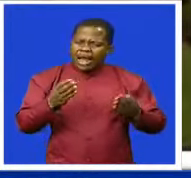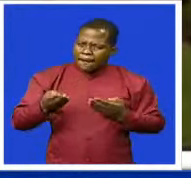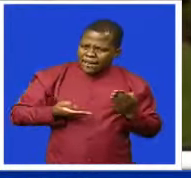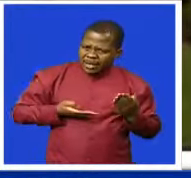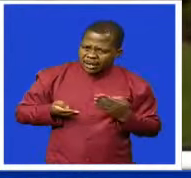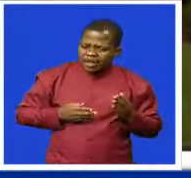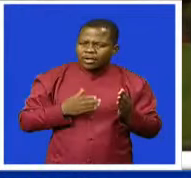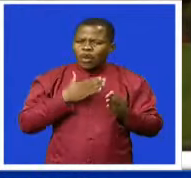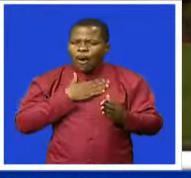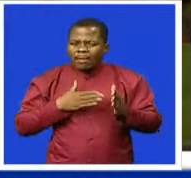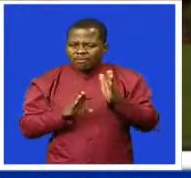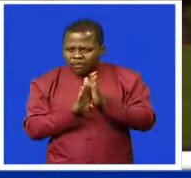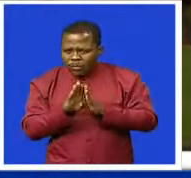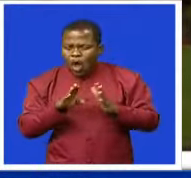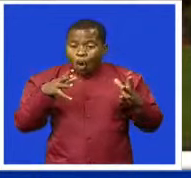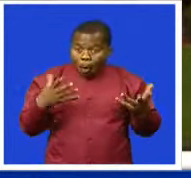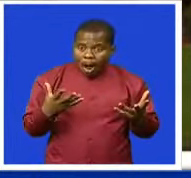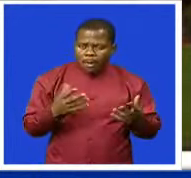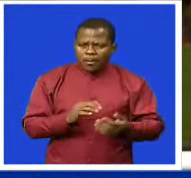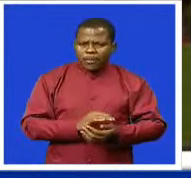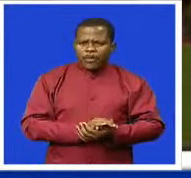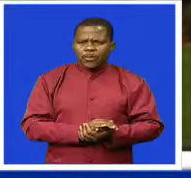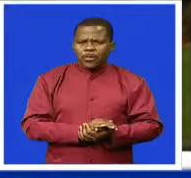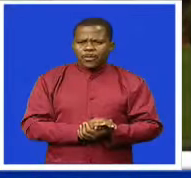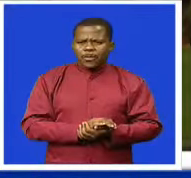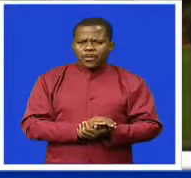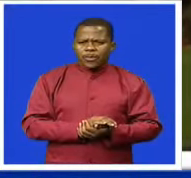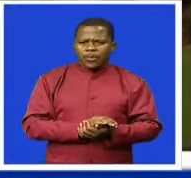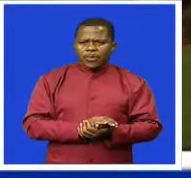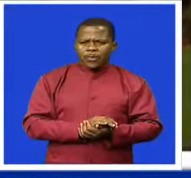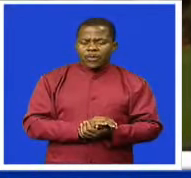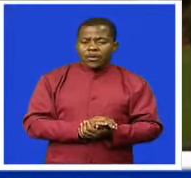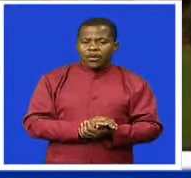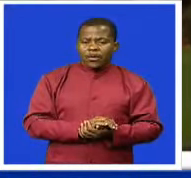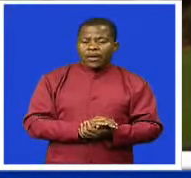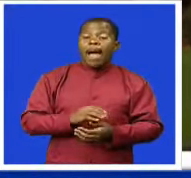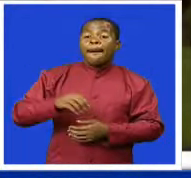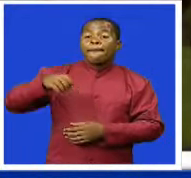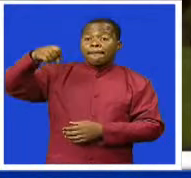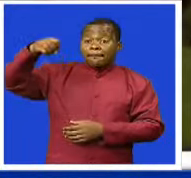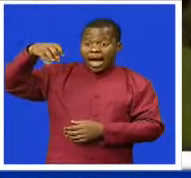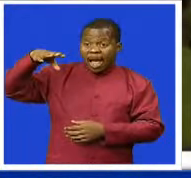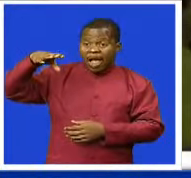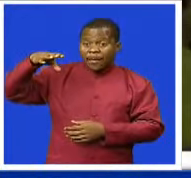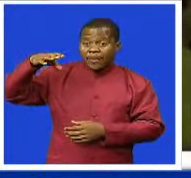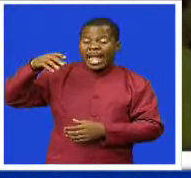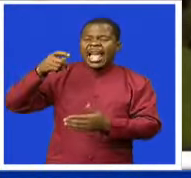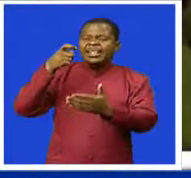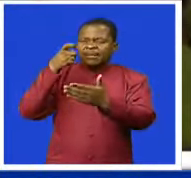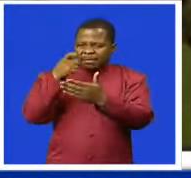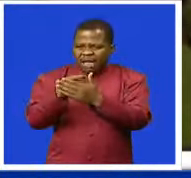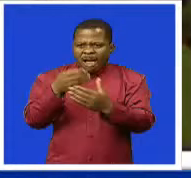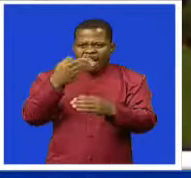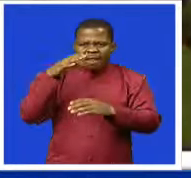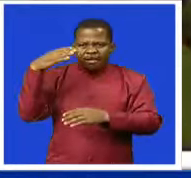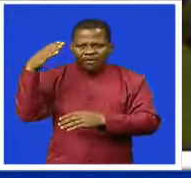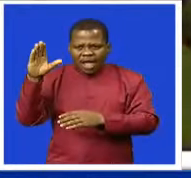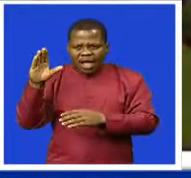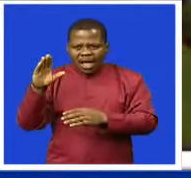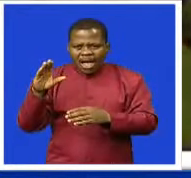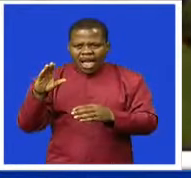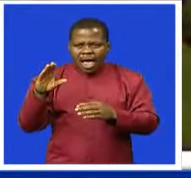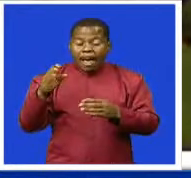about 80% simtsena kumakhelwane ka Eskom. Na ungabuka ukuthi Eskom uyasikhulisela yena so vele